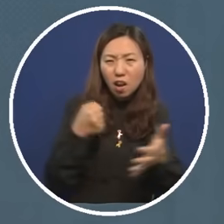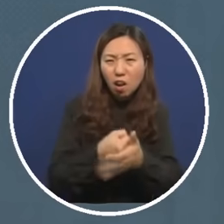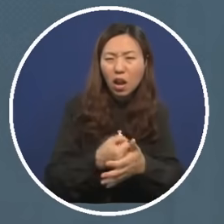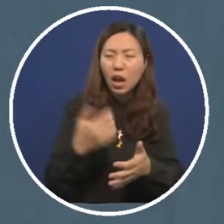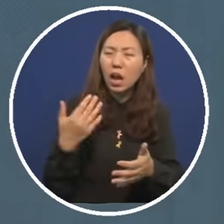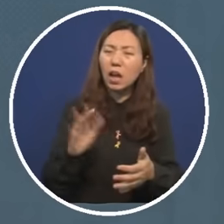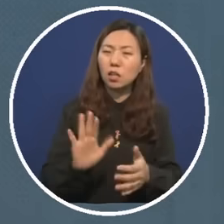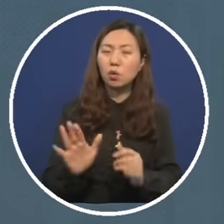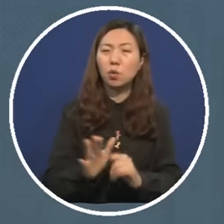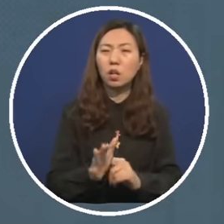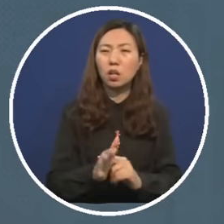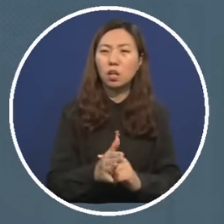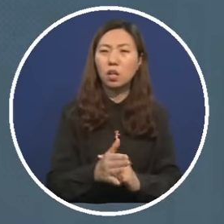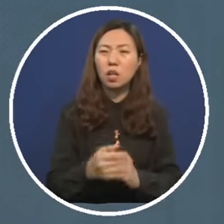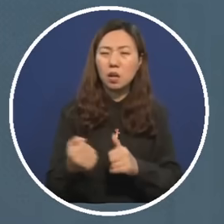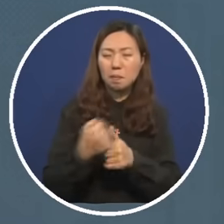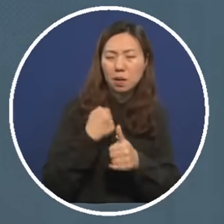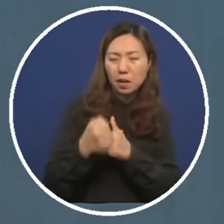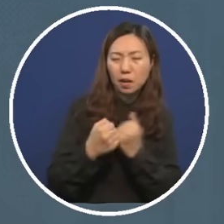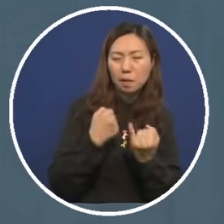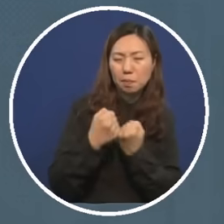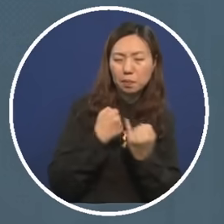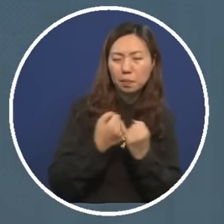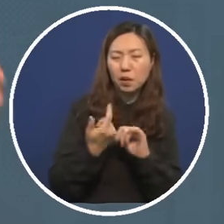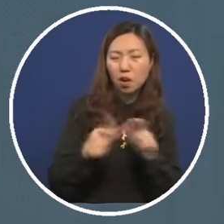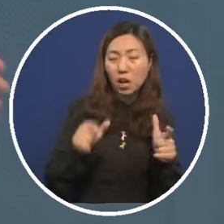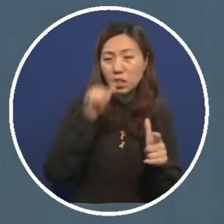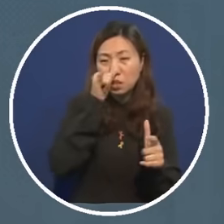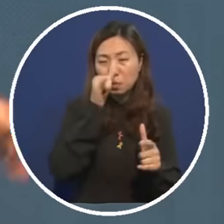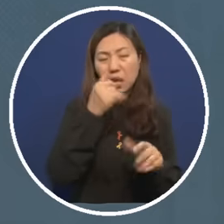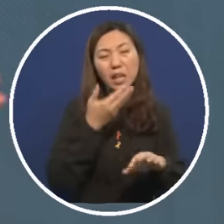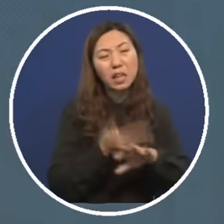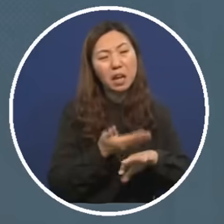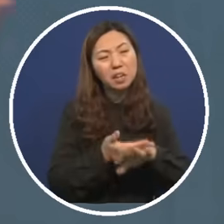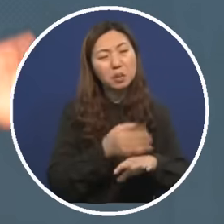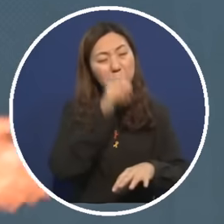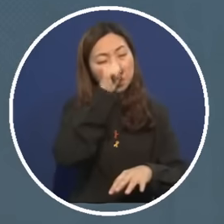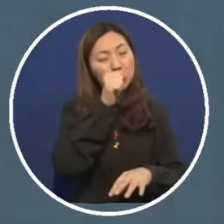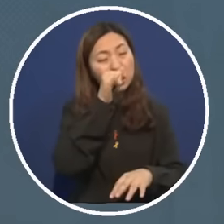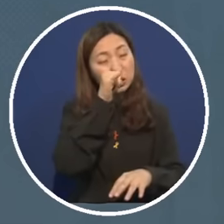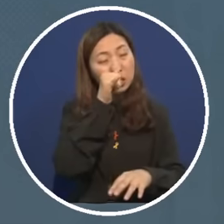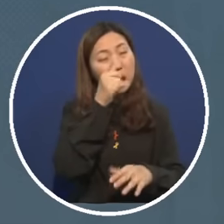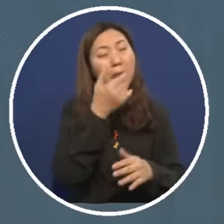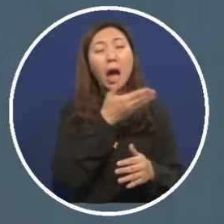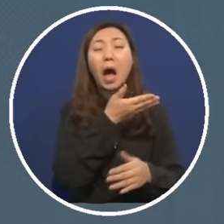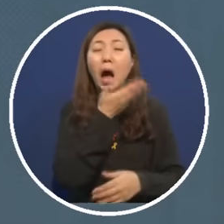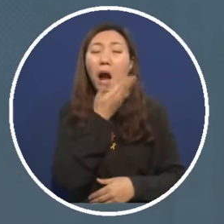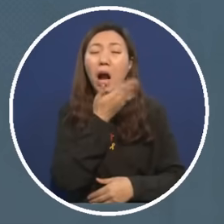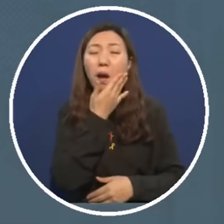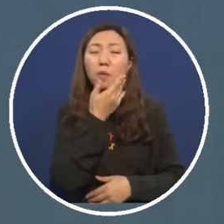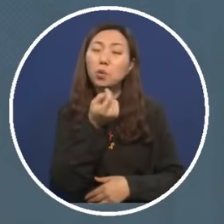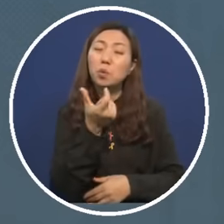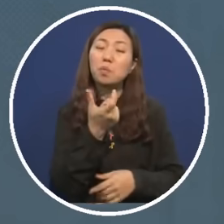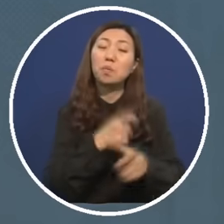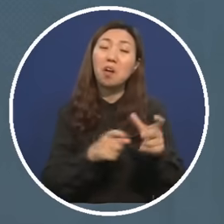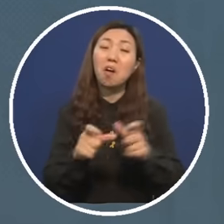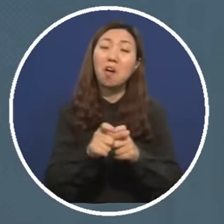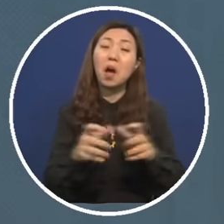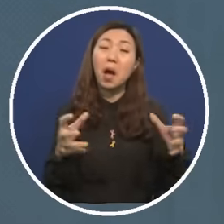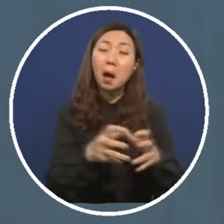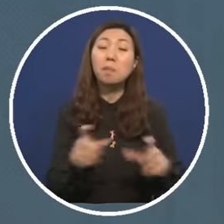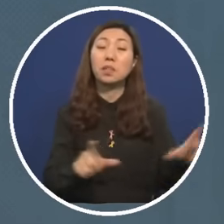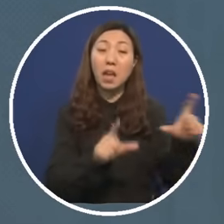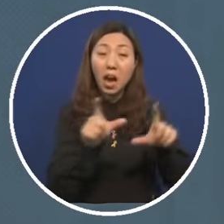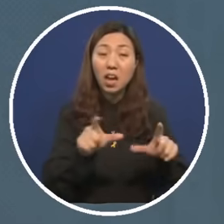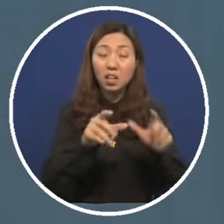아쉬움, 이게 문제는 폭행다고 뭐다 문제는 많지만 그래도 딴 게 좀 좋은 게 있다 이래 아쉬움은 좀 더 살아보면 되고, 근데 그 더 살아볼